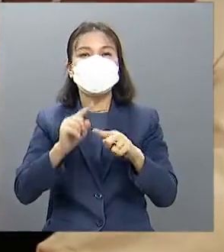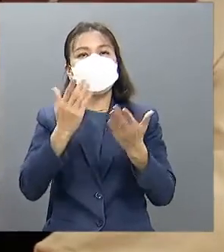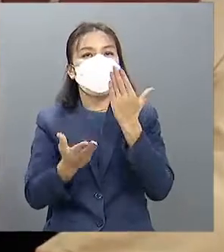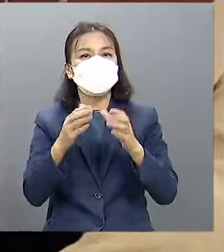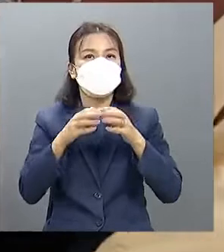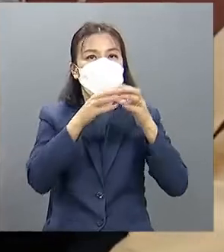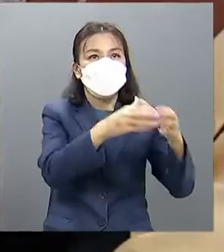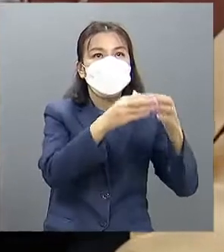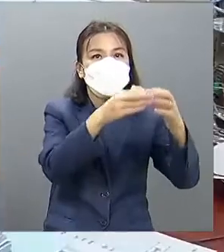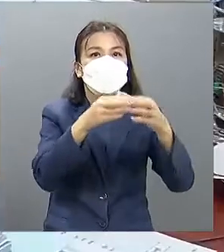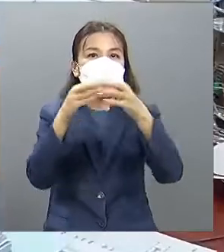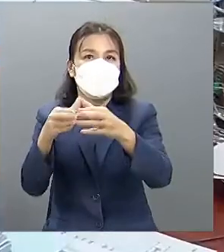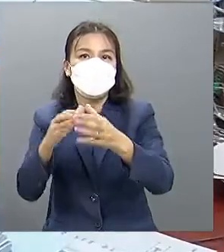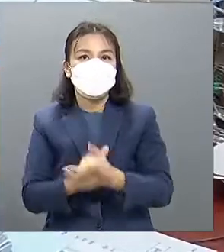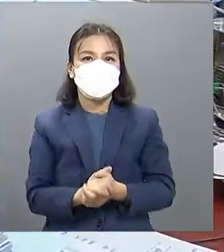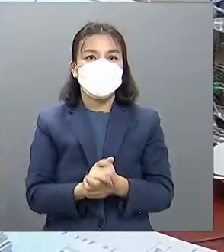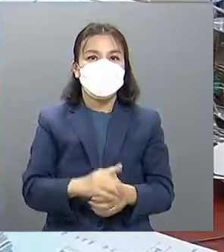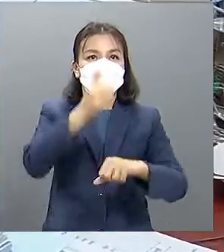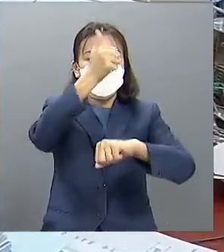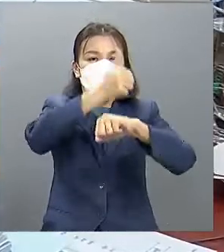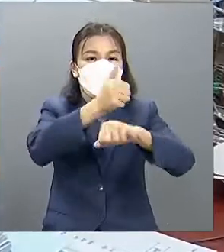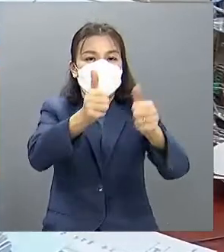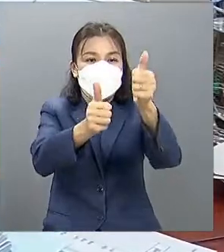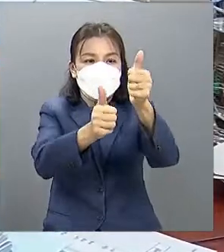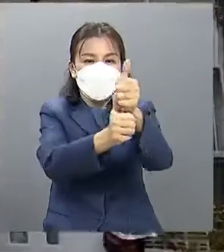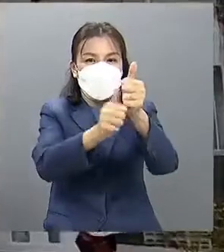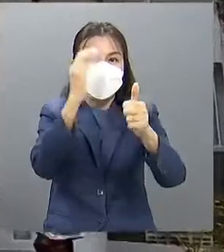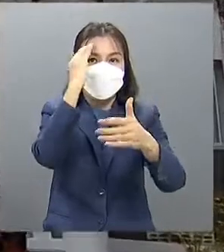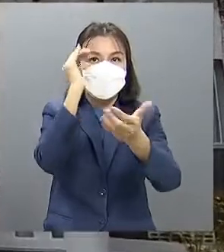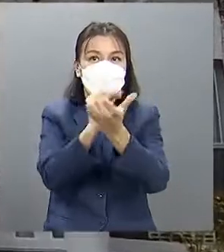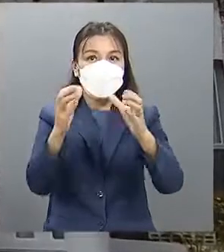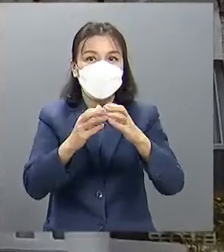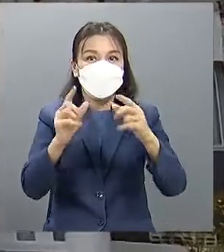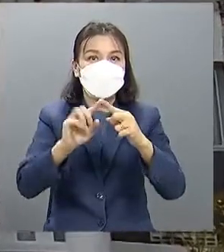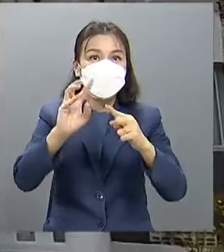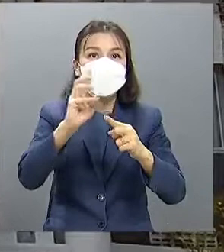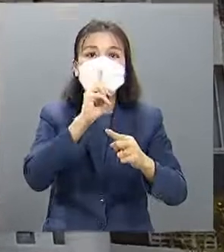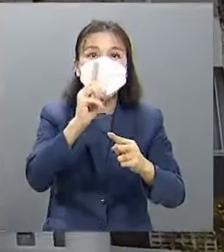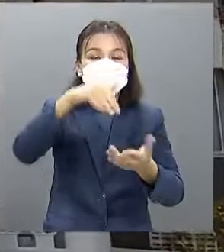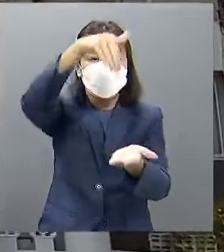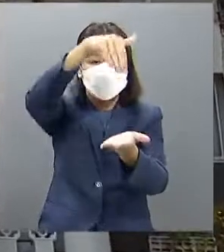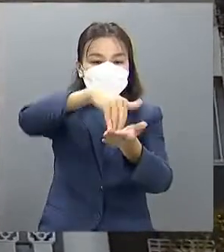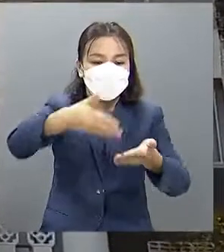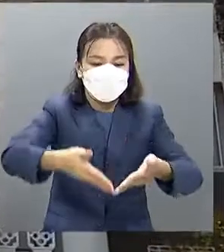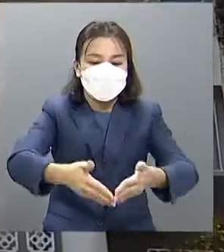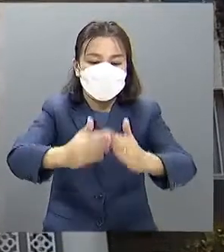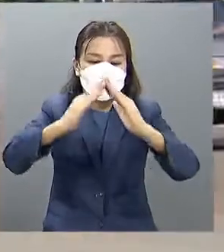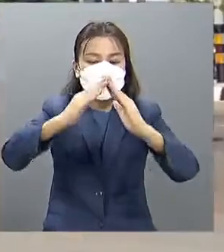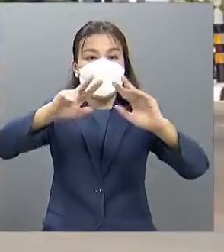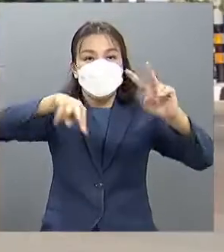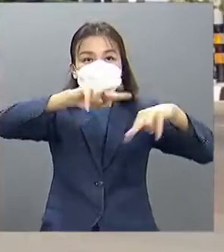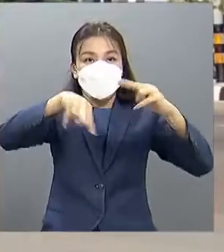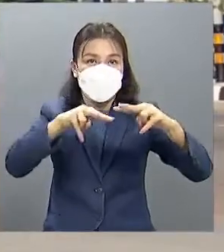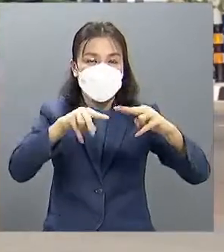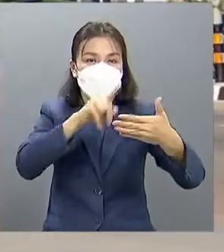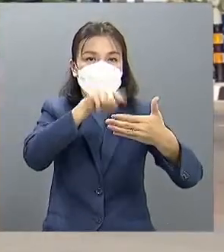ทางรองผู้บัญชาการตำรวจภูธรภาค6ก็บอกว่าได้จัดตั้งศูนย์อำนวยการดูแลการเลือกตั้งในทุกจังหวัดสำหรับ